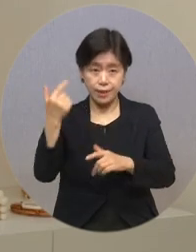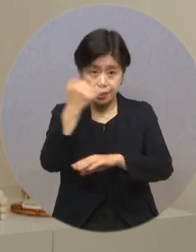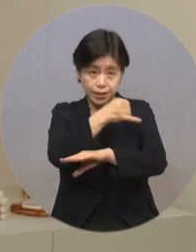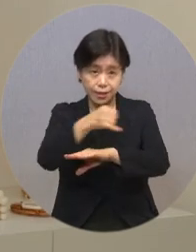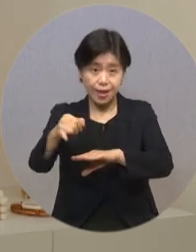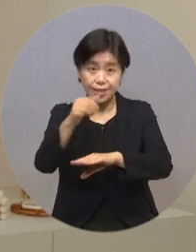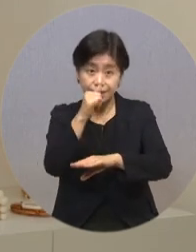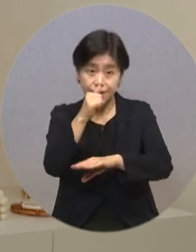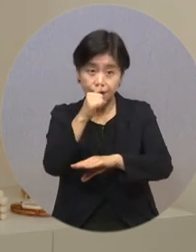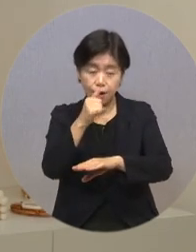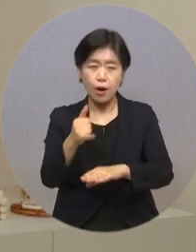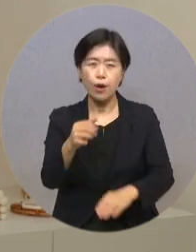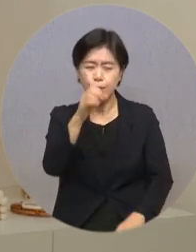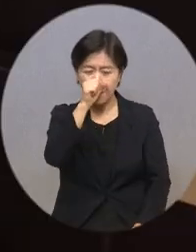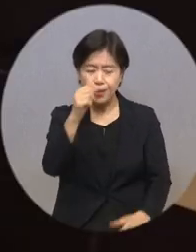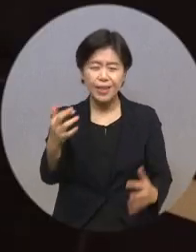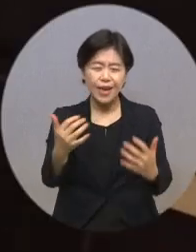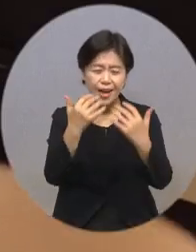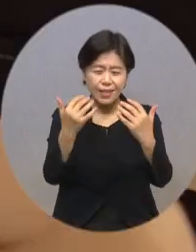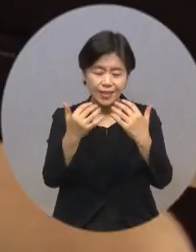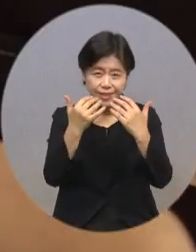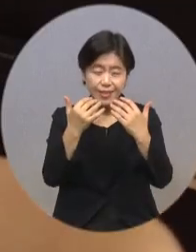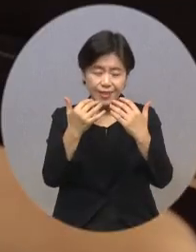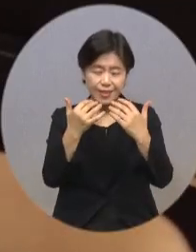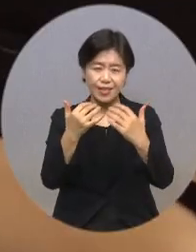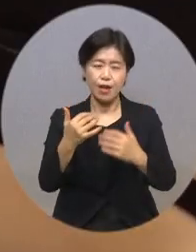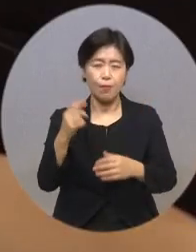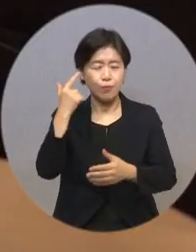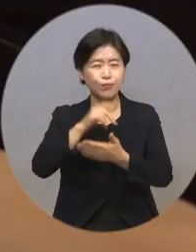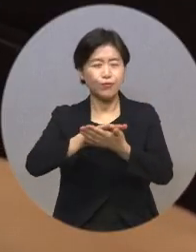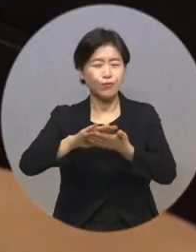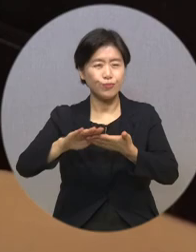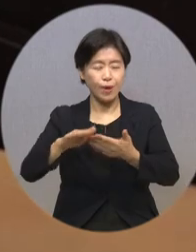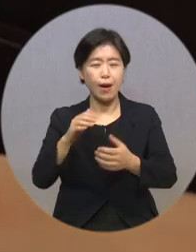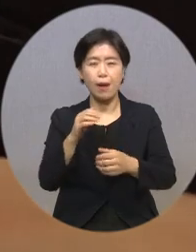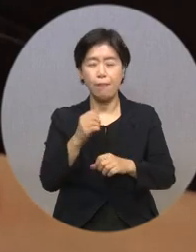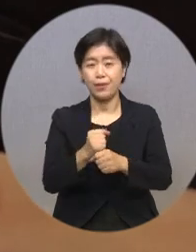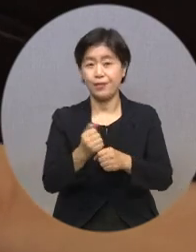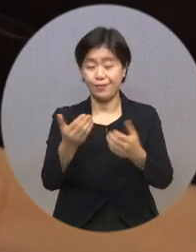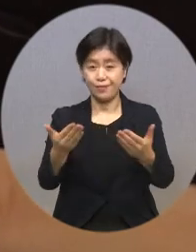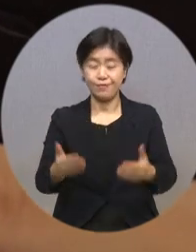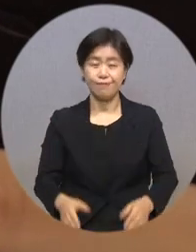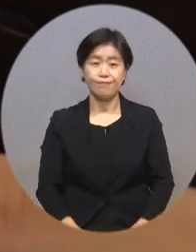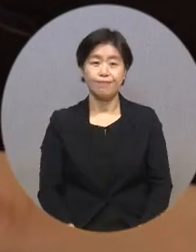좋은 향기로 힐링을 선사하고 있습니다. 복지TV 뉴스 이소윤입니다.